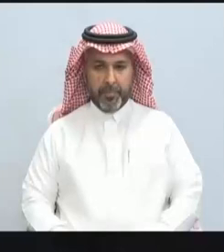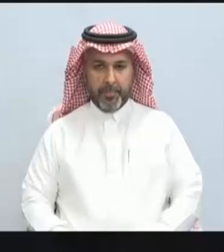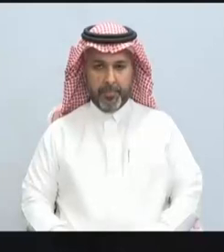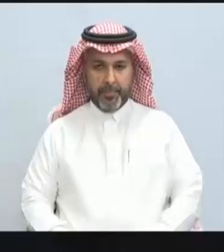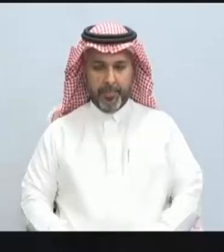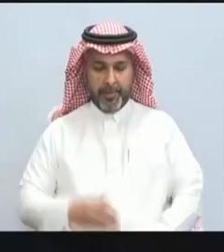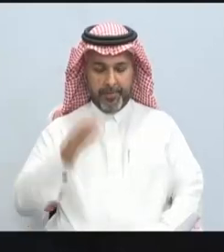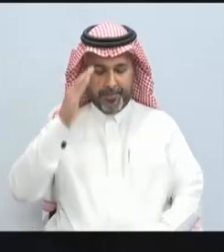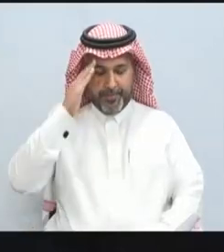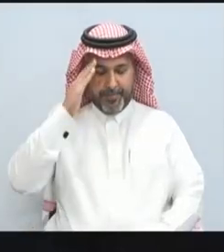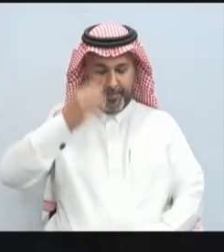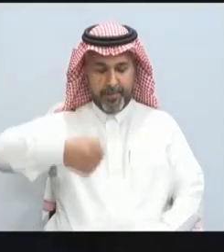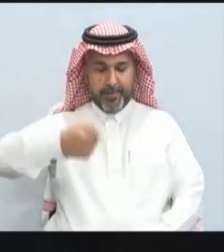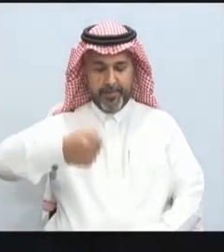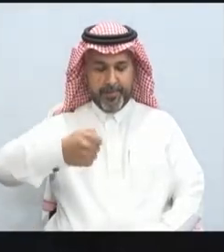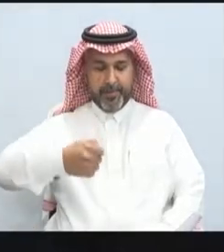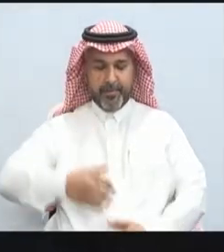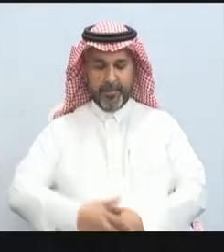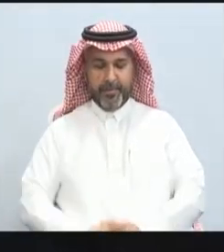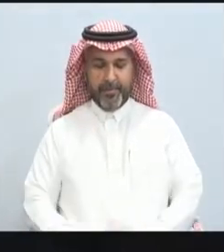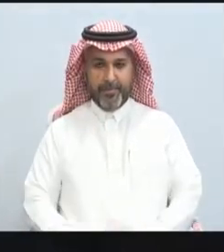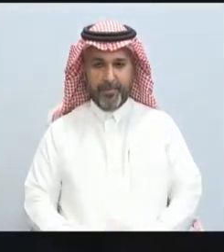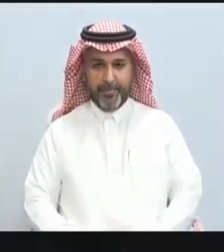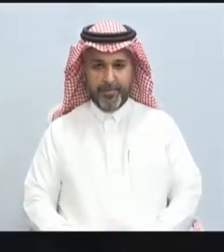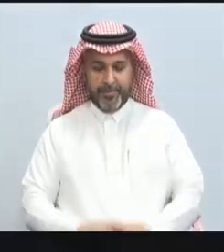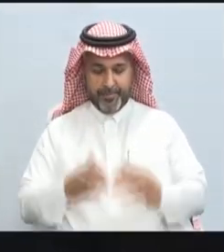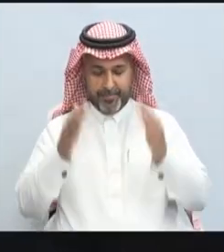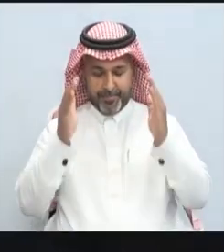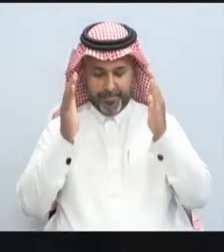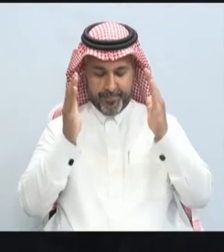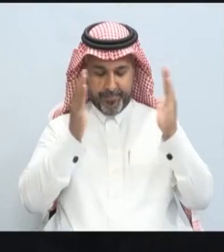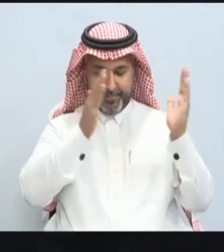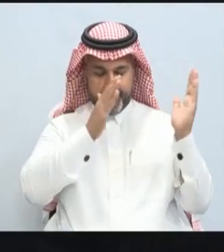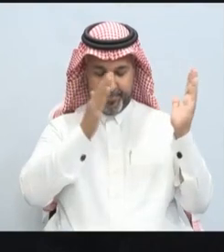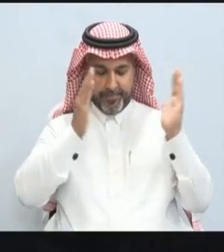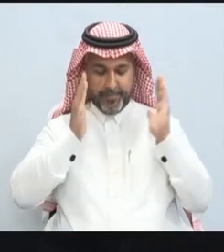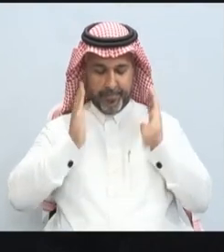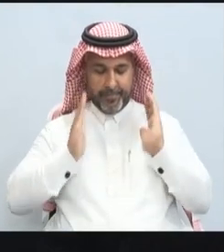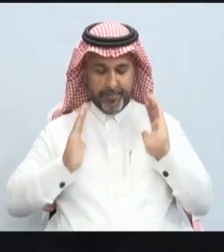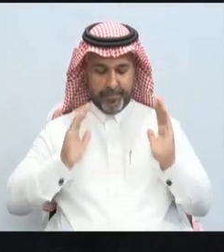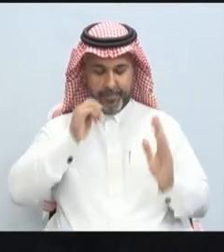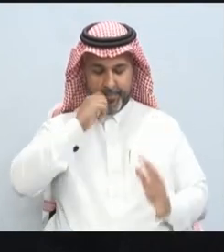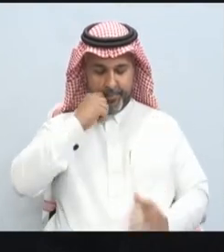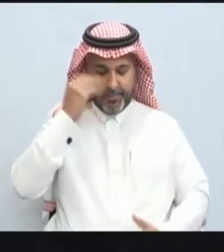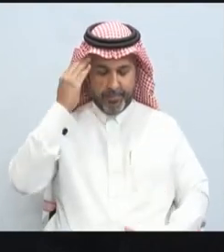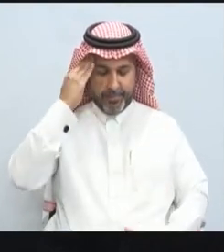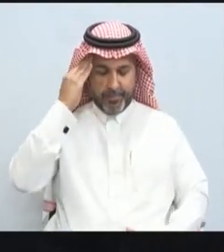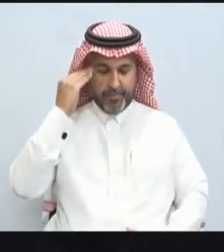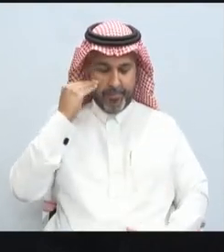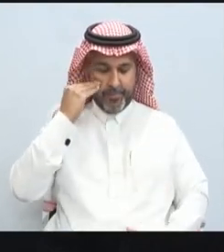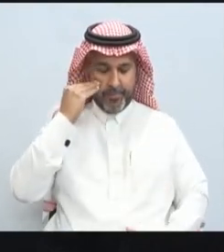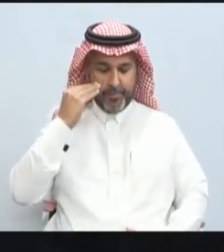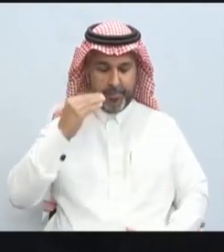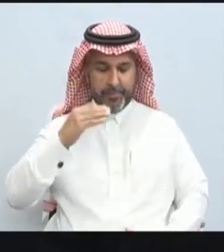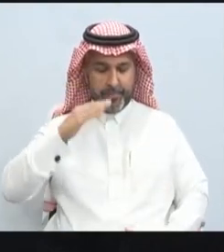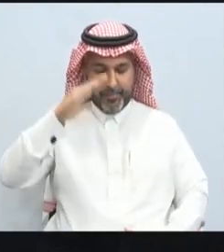السلام عليكم ورحمه الله وبركاته اهلا بكم مجددا طلاب الصف الثالث